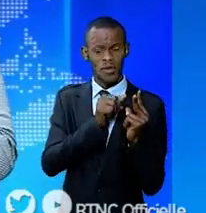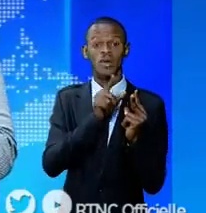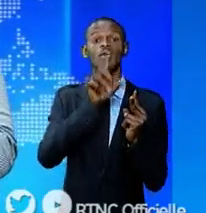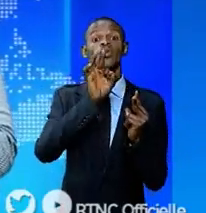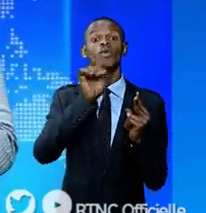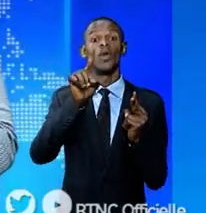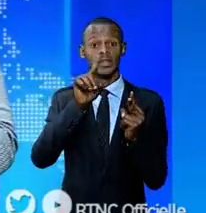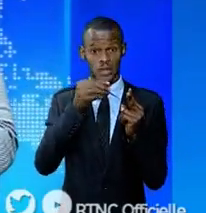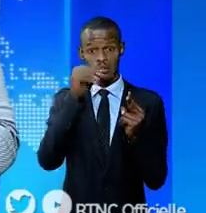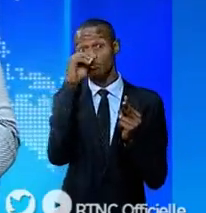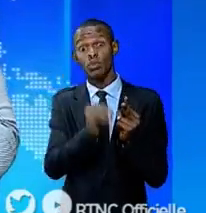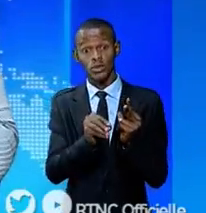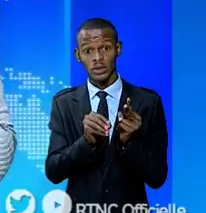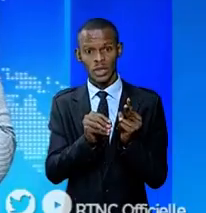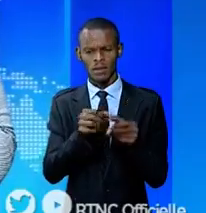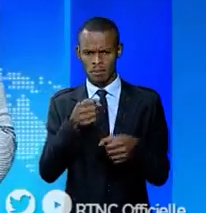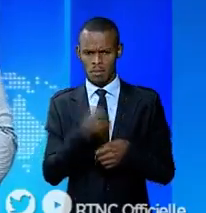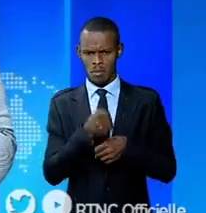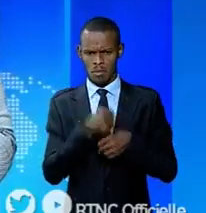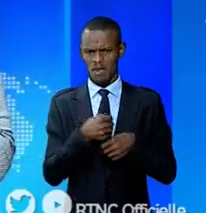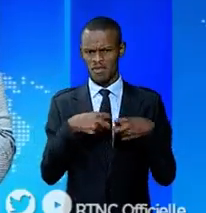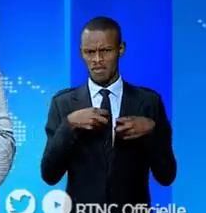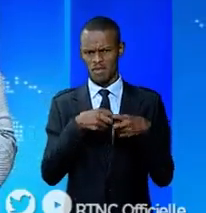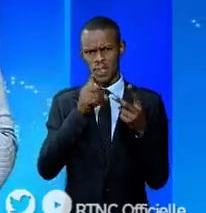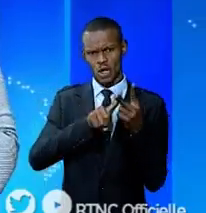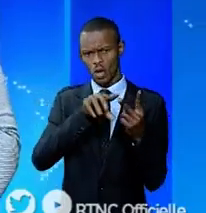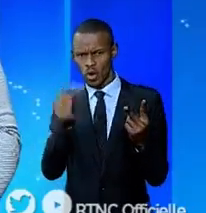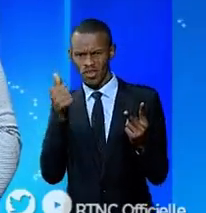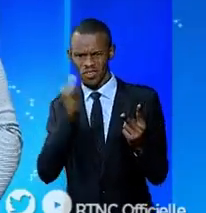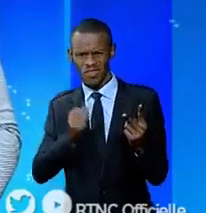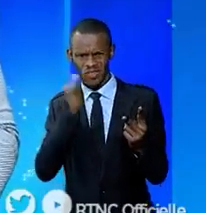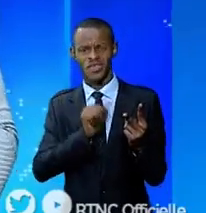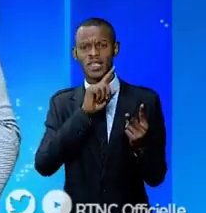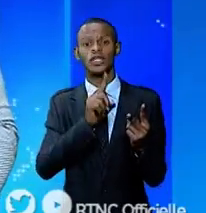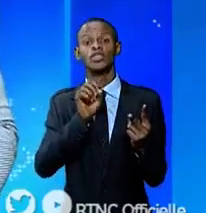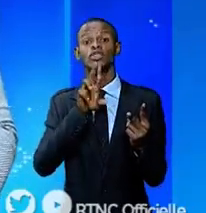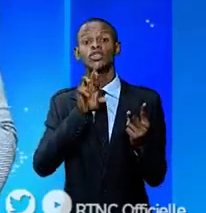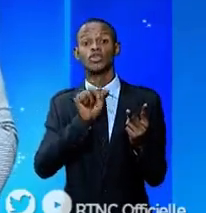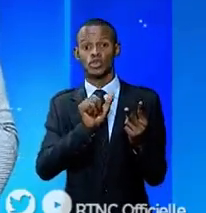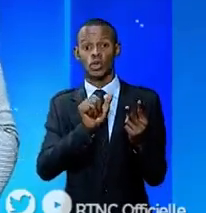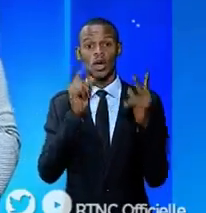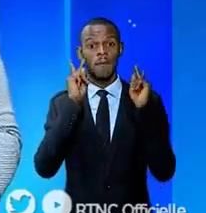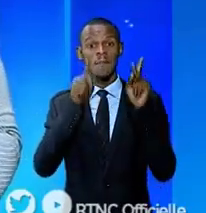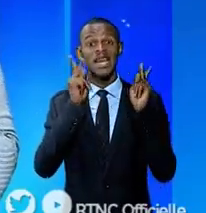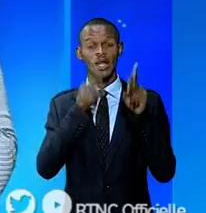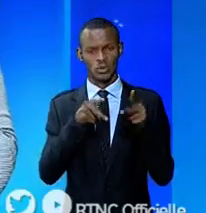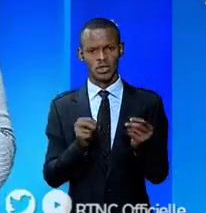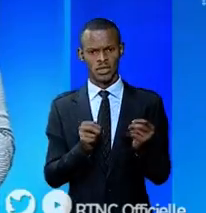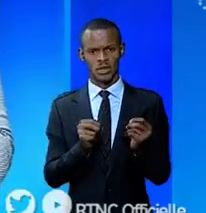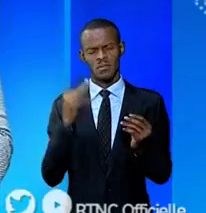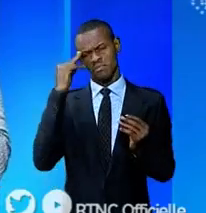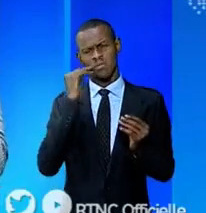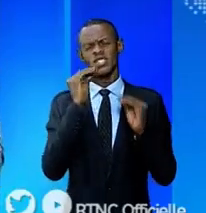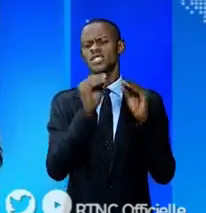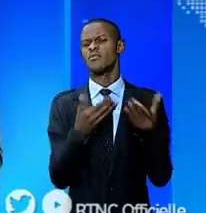physique et Zora Funa du collège des îles en pédagogie générale, une publication à la grande satisfaction du ministre d'État, ministre de l'enseignement